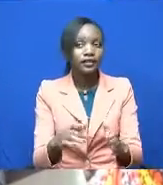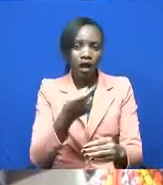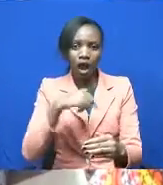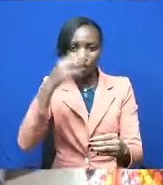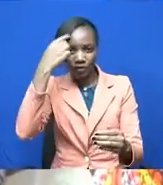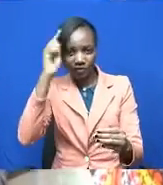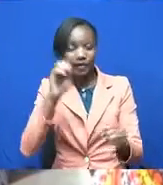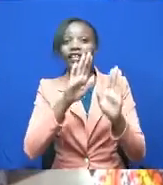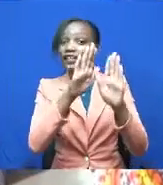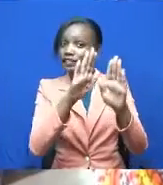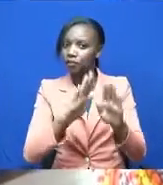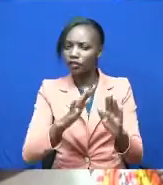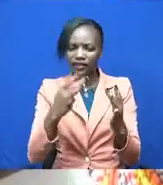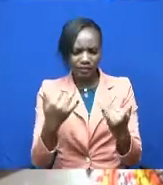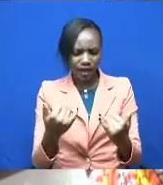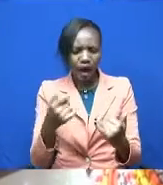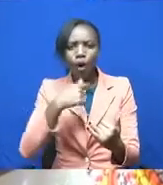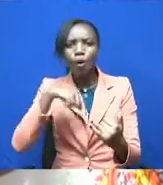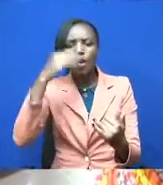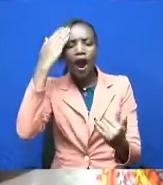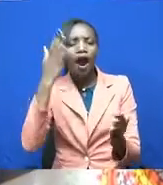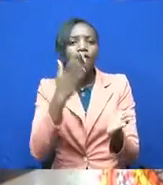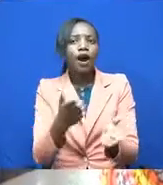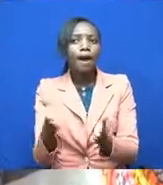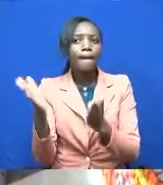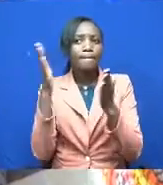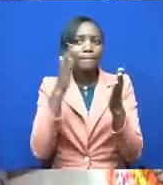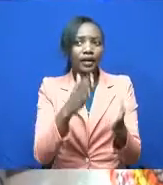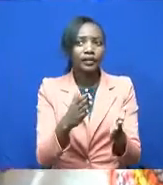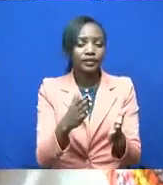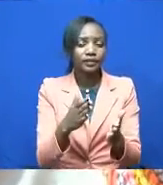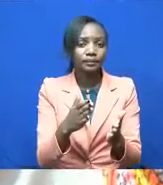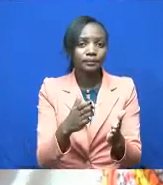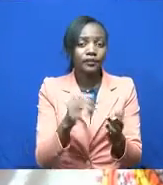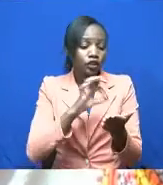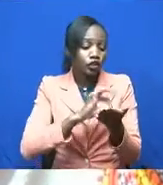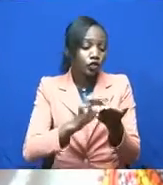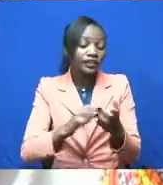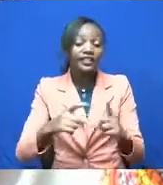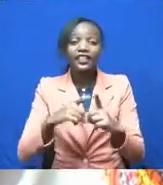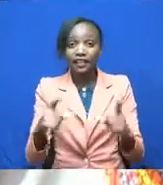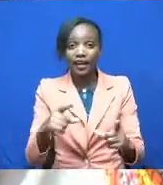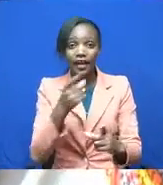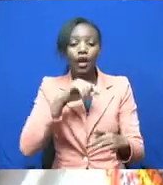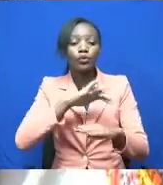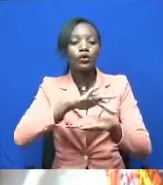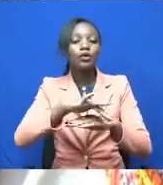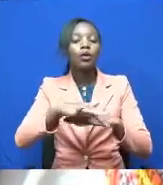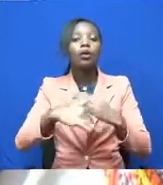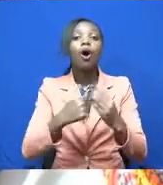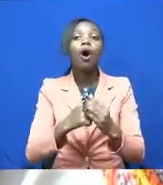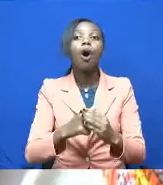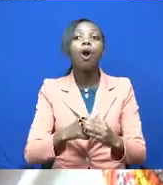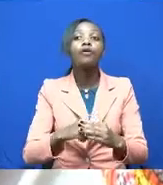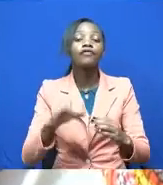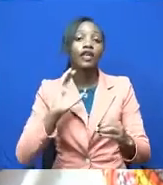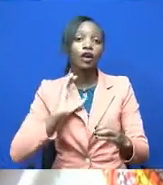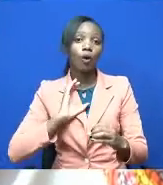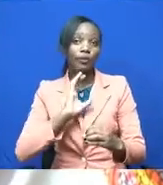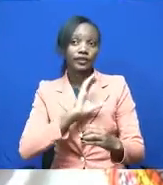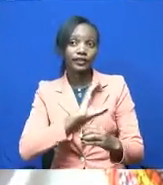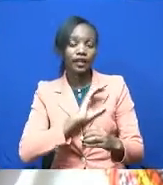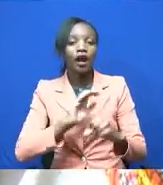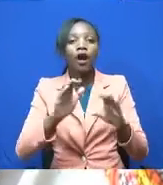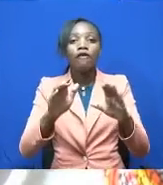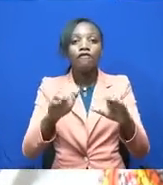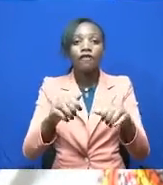muhimu saa hizi tuwe katika mipangilio ya kwamba kuregister. So tukaitana community zote aina tatu, wakulima, wafugaji,